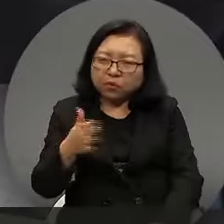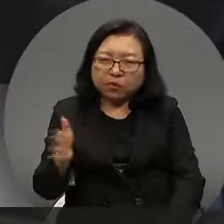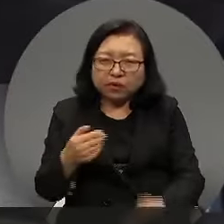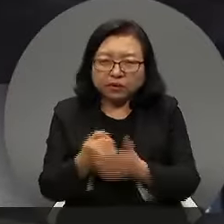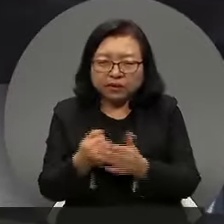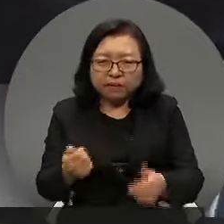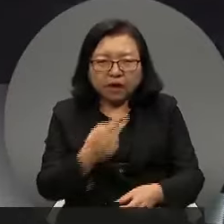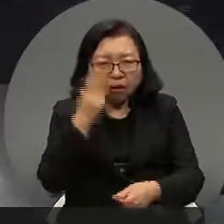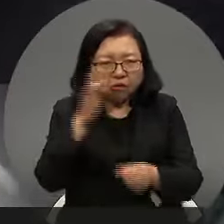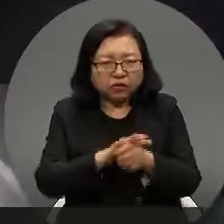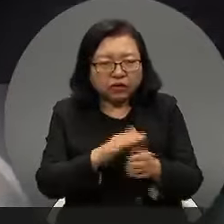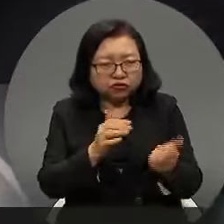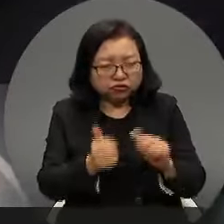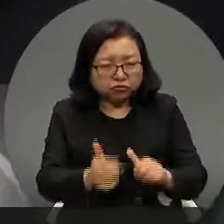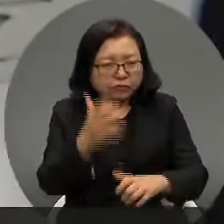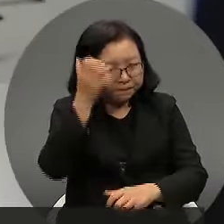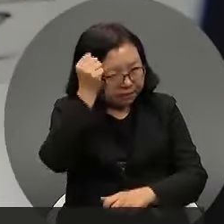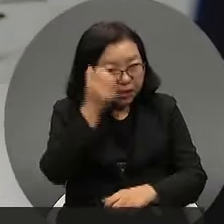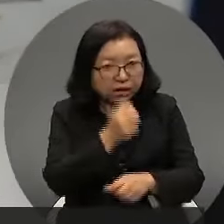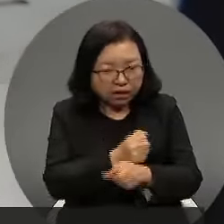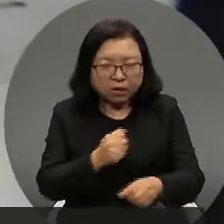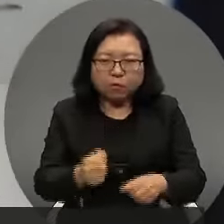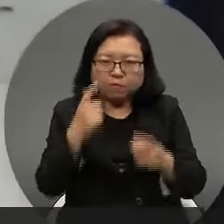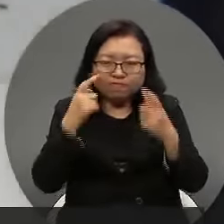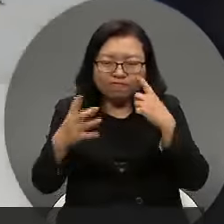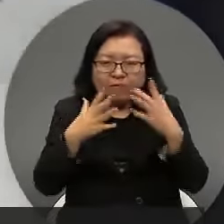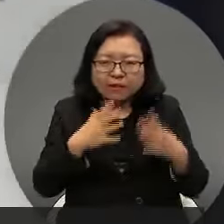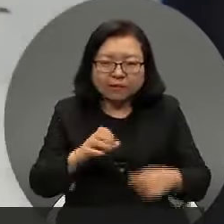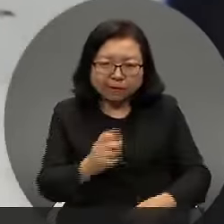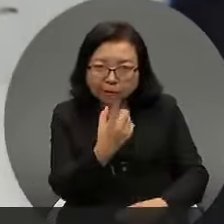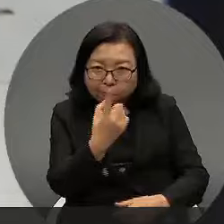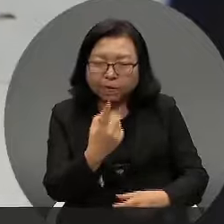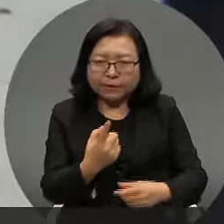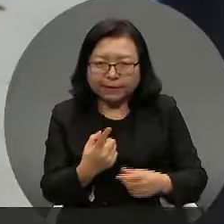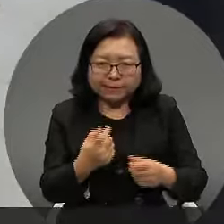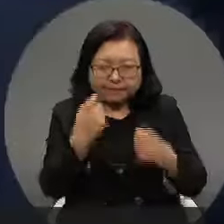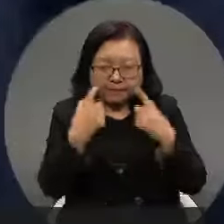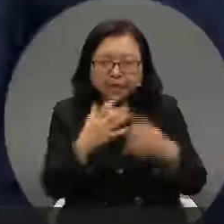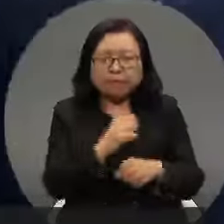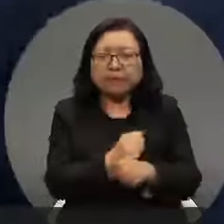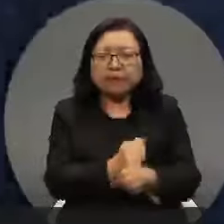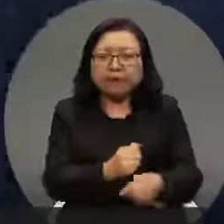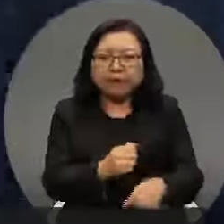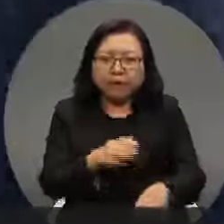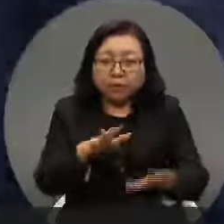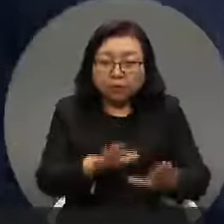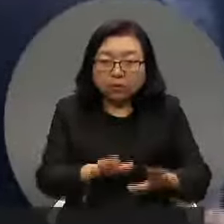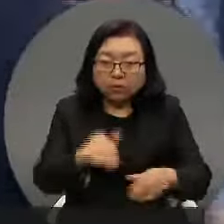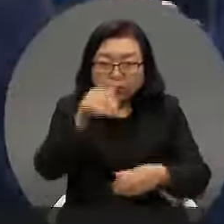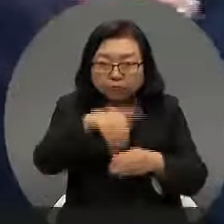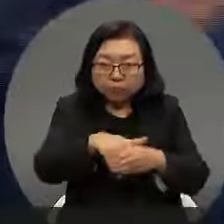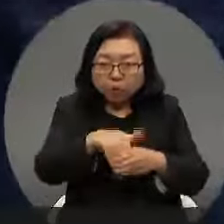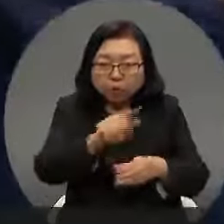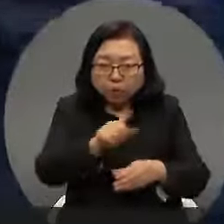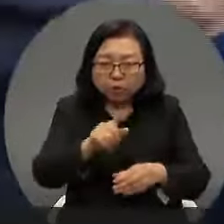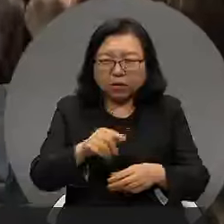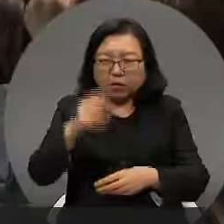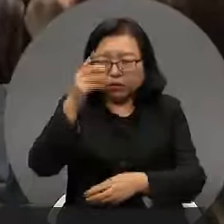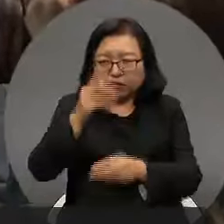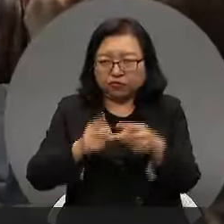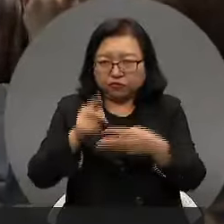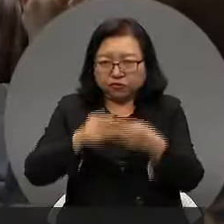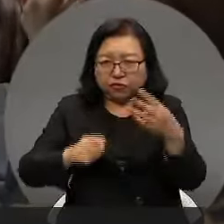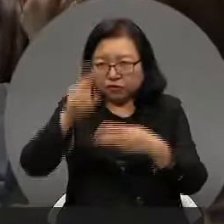억울한 죽음을 잊지 않고 진상규명을 철저히 하겠다고 밝혔습니다. 또 이번 총선은 윤석열 정부에 대한